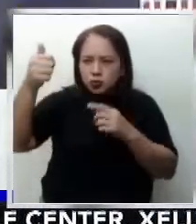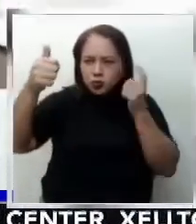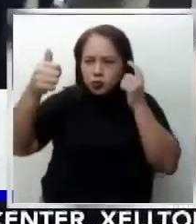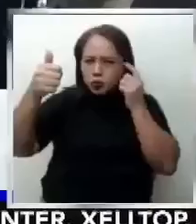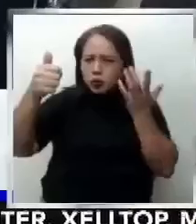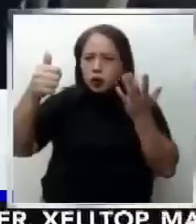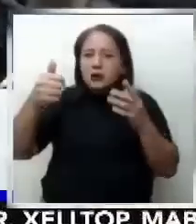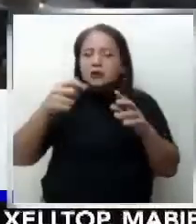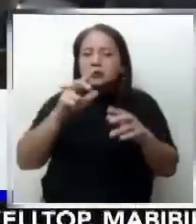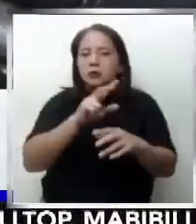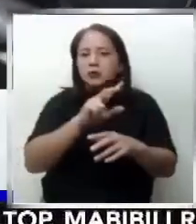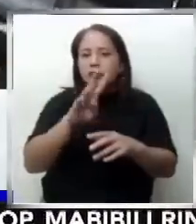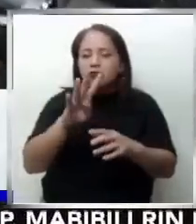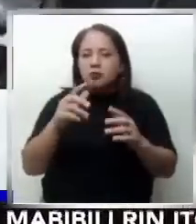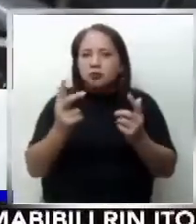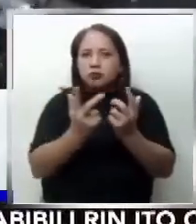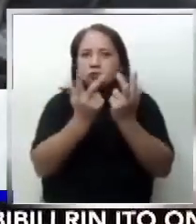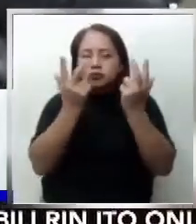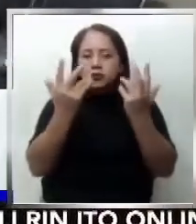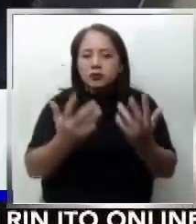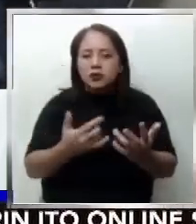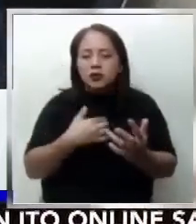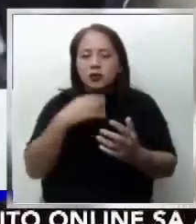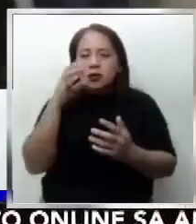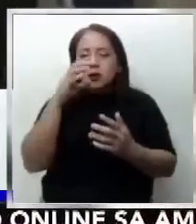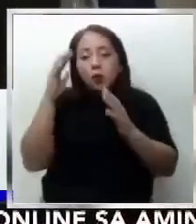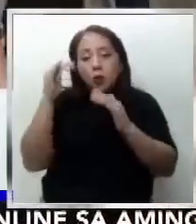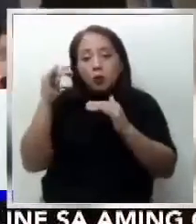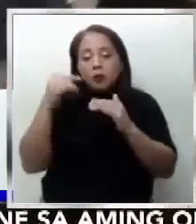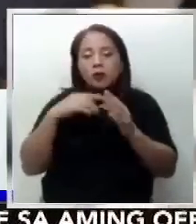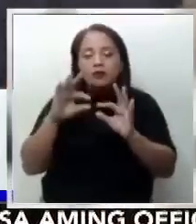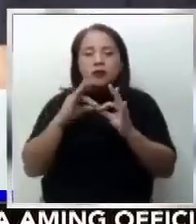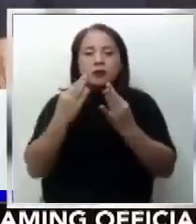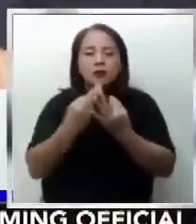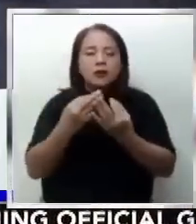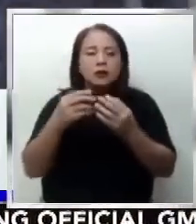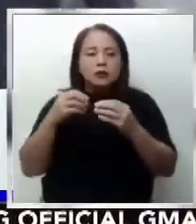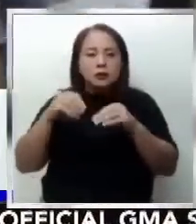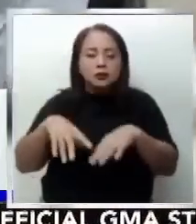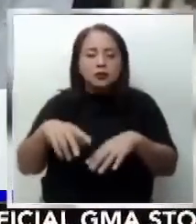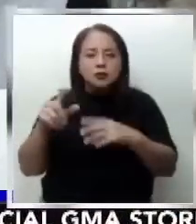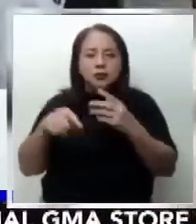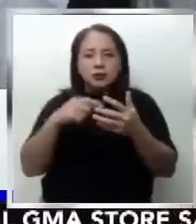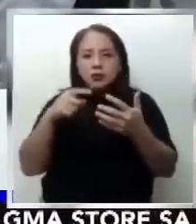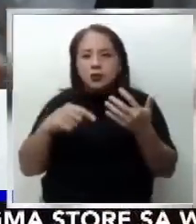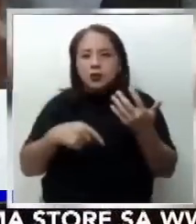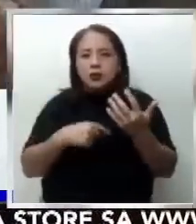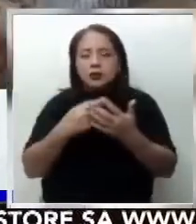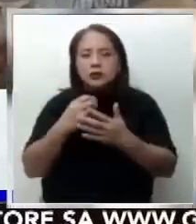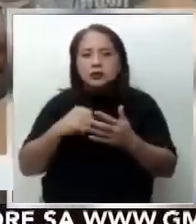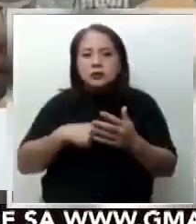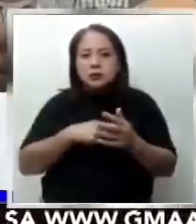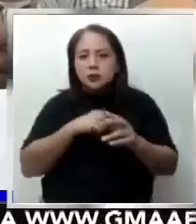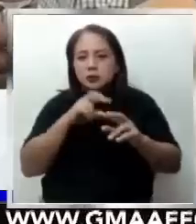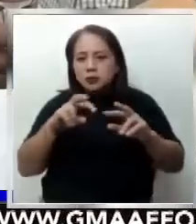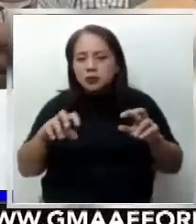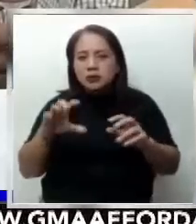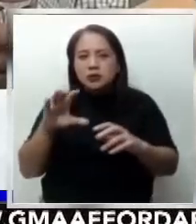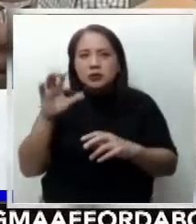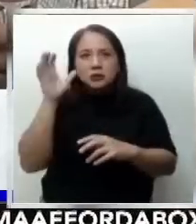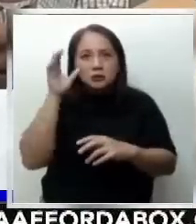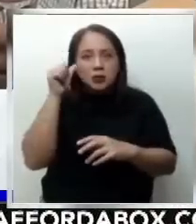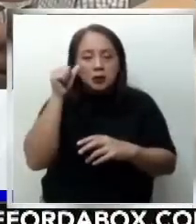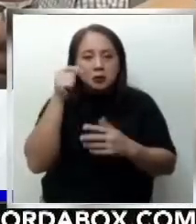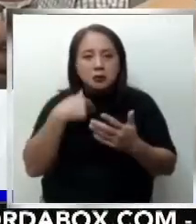sabungero. Umaasa rin ang kaanak ng mga missing sabungero sa umunoy naging statement sa nagdaang Senate inquiry ni Charlie Atong Ang, may-ari ng mga